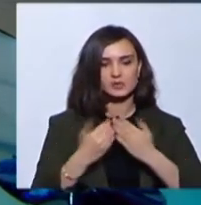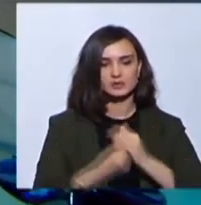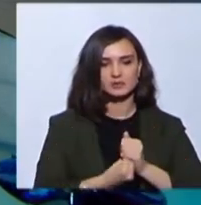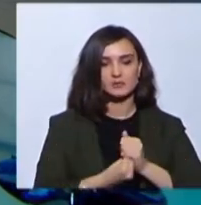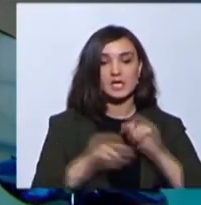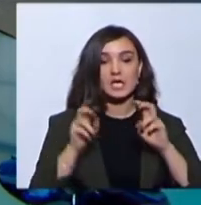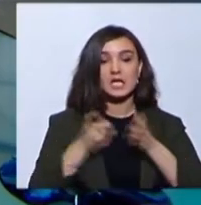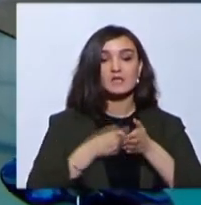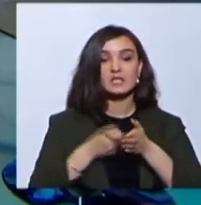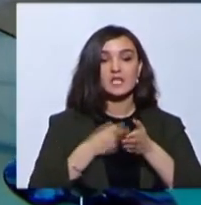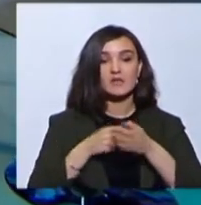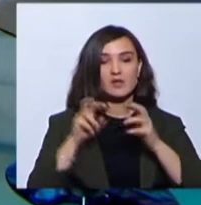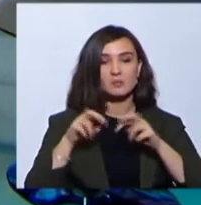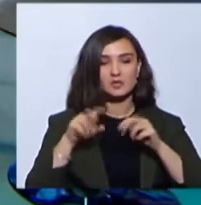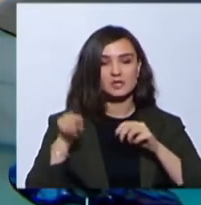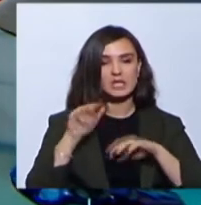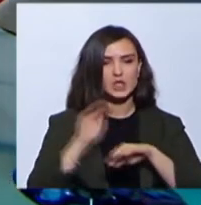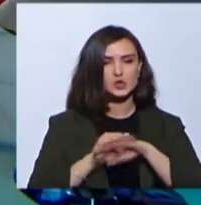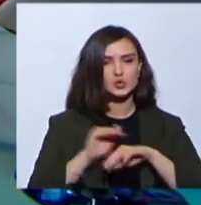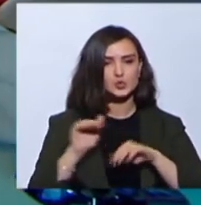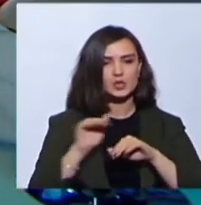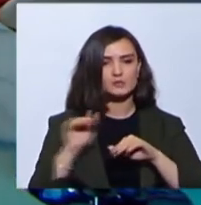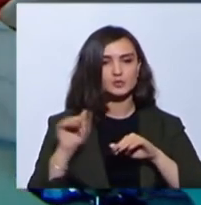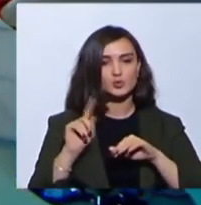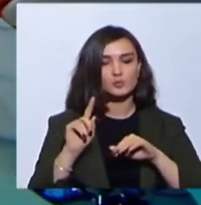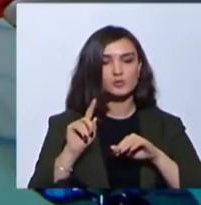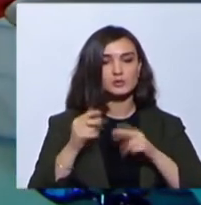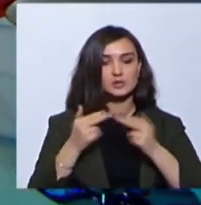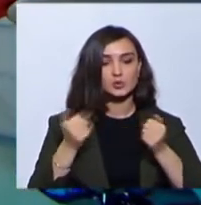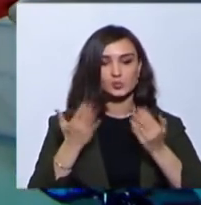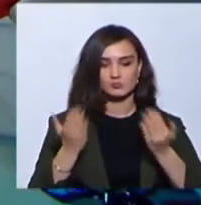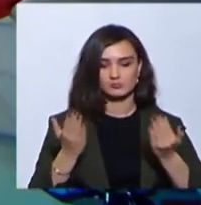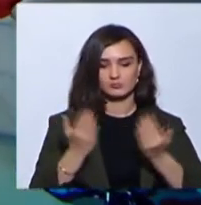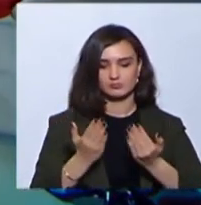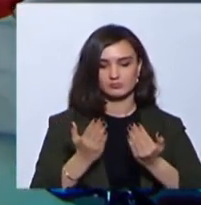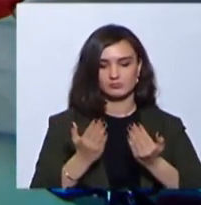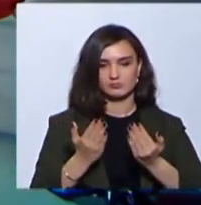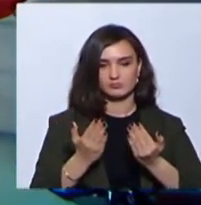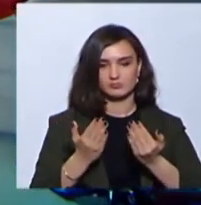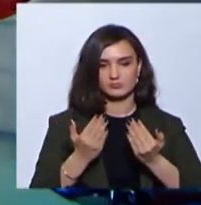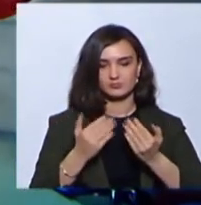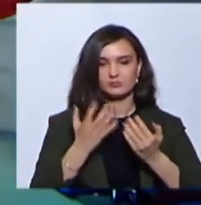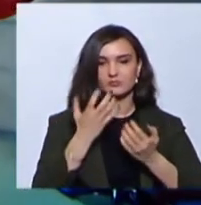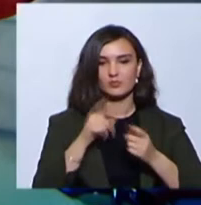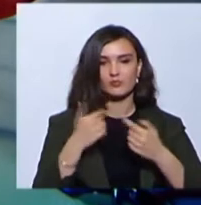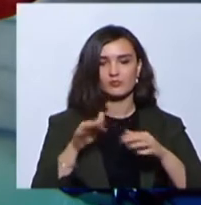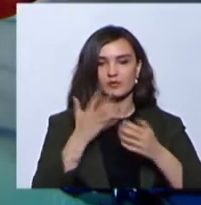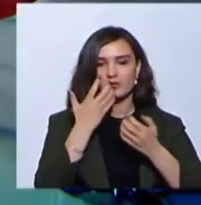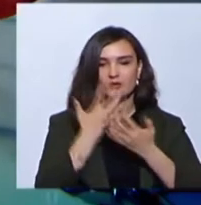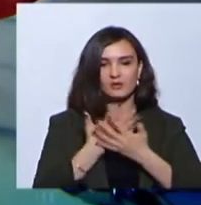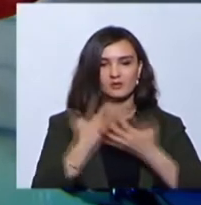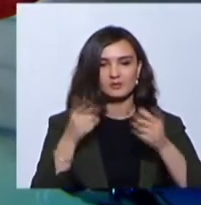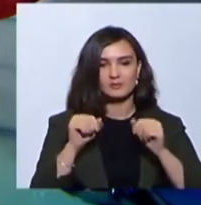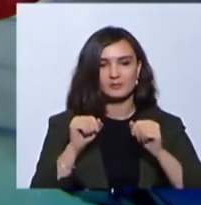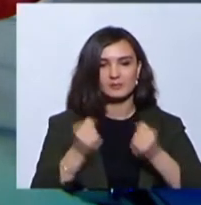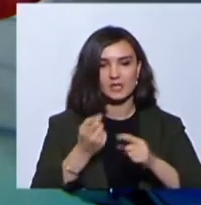მაგრამ კვლევები ადასტურებს, რომ თუ ჩვენ შევადარებთ ნელთფილ მდგომარეობაში, ან გაგრილებულ მდგომარეობაში კარტოფილს